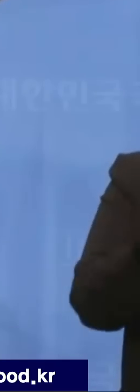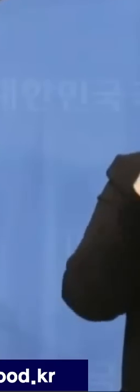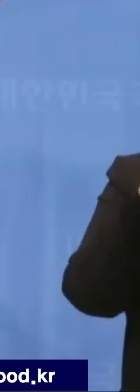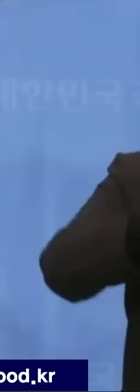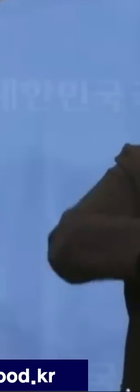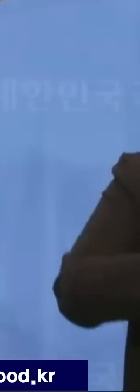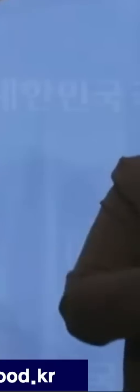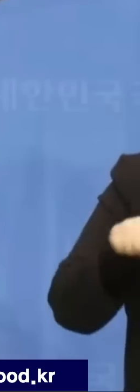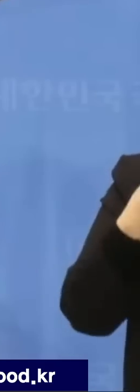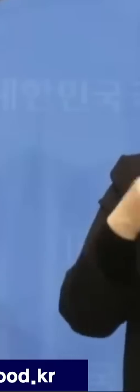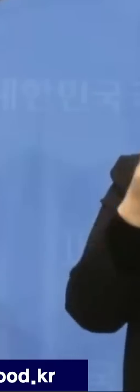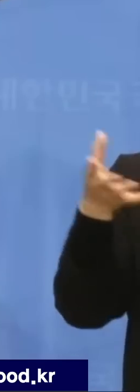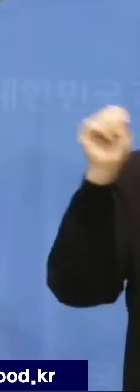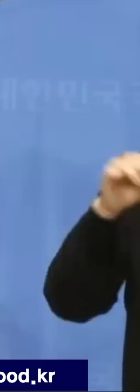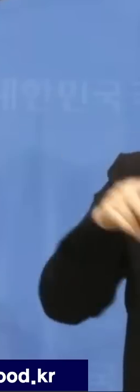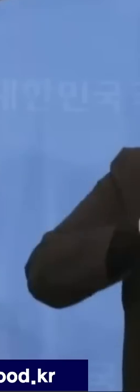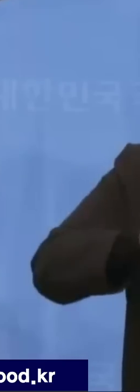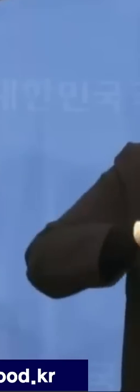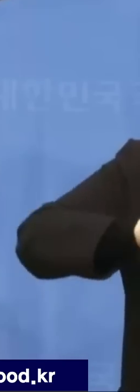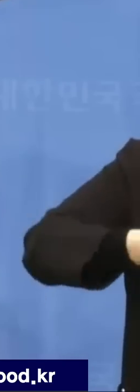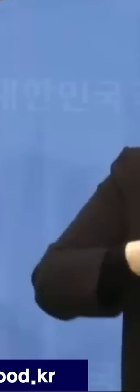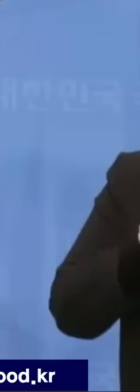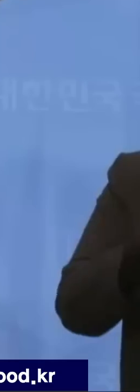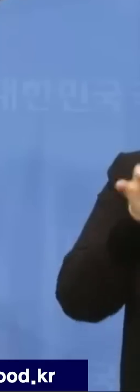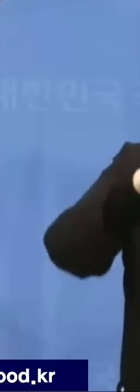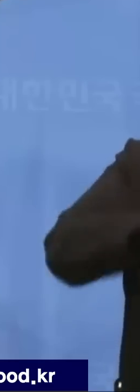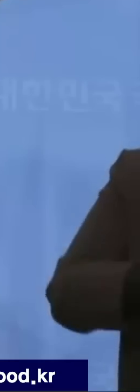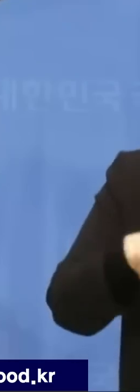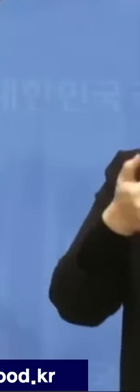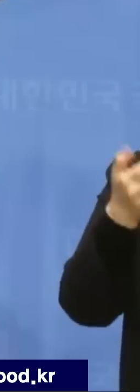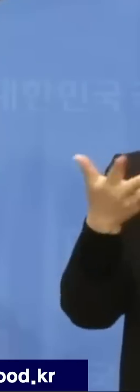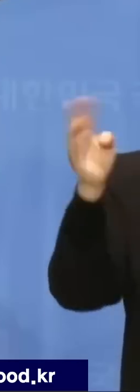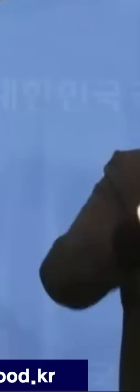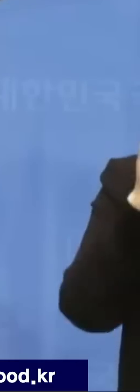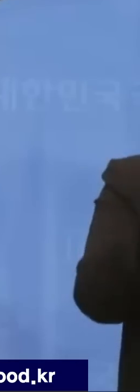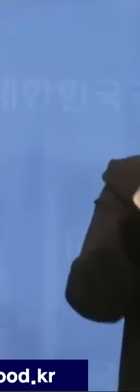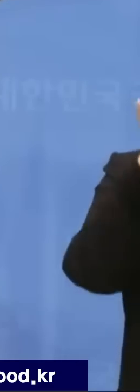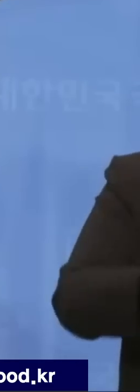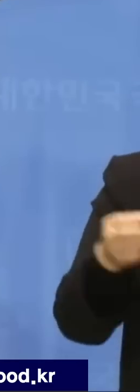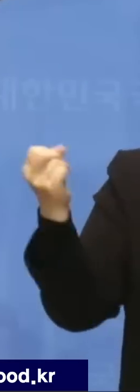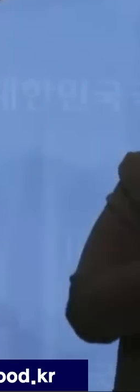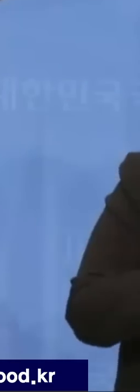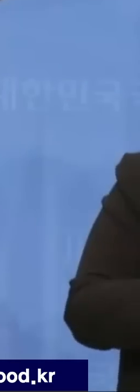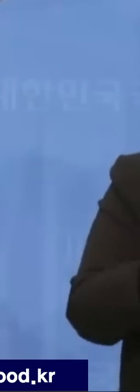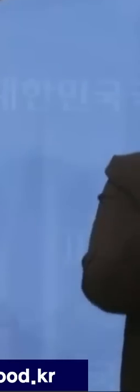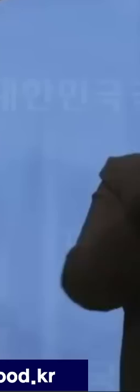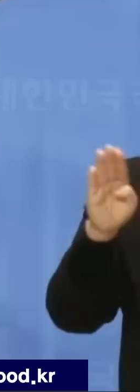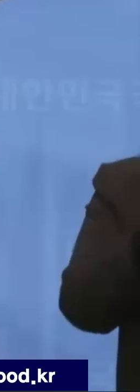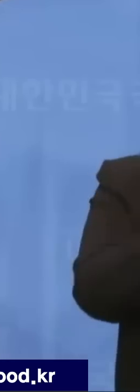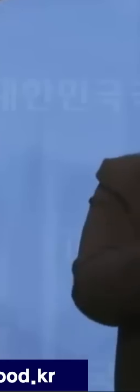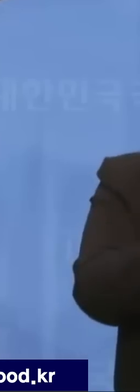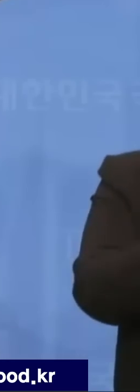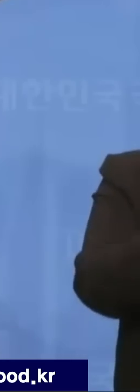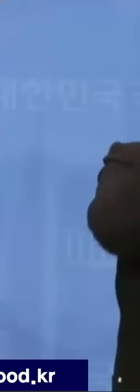130억, 추징금 58억의 중형을 받았는데 이들이 다시 MB를 사면하기 위해 정권의